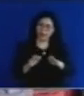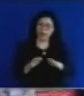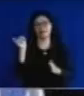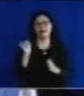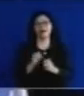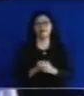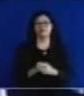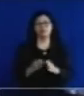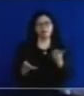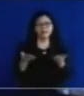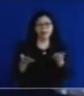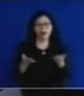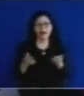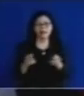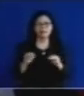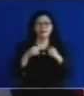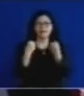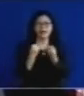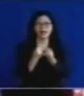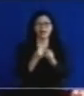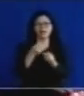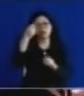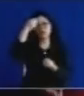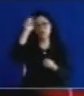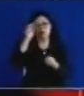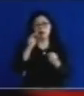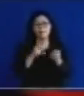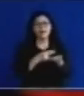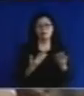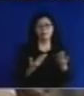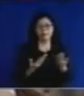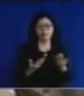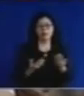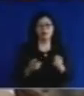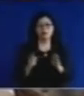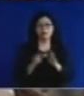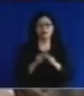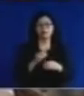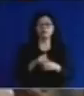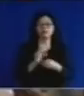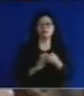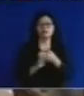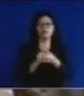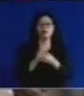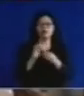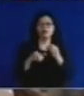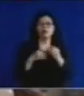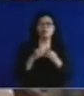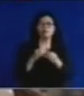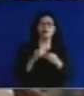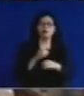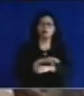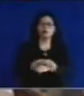Baik, untuk sesi yang kedua, saya minta kepada pasangan calon nomor urut 1